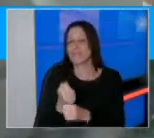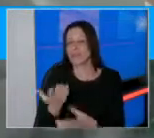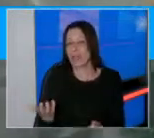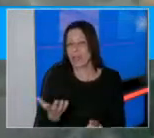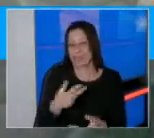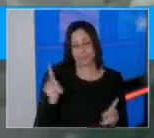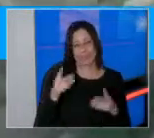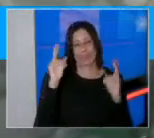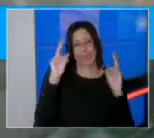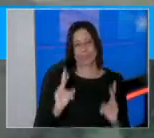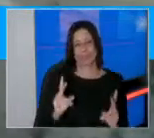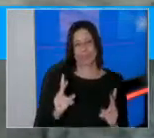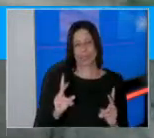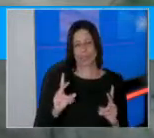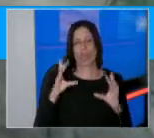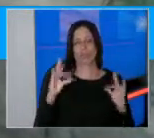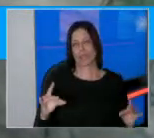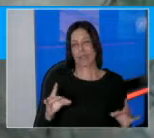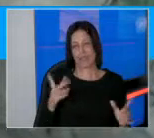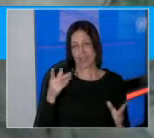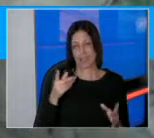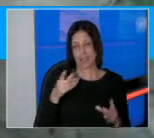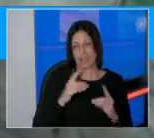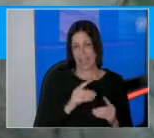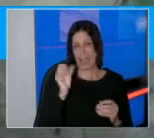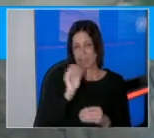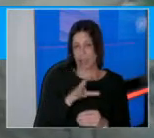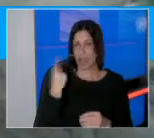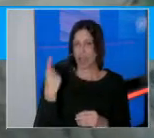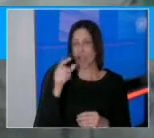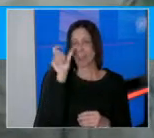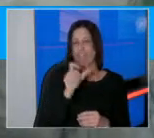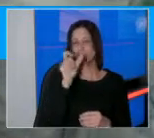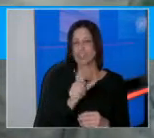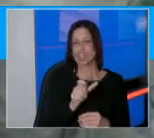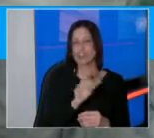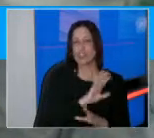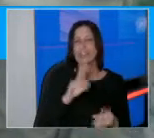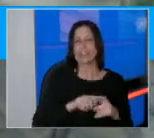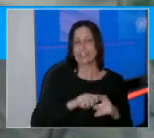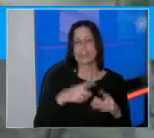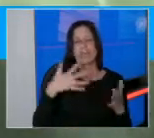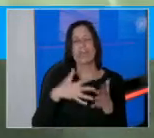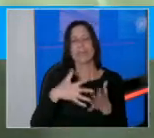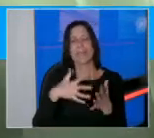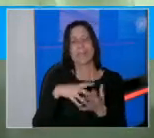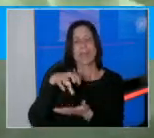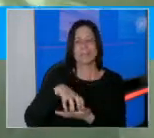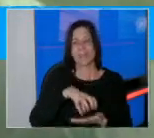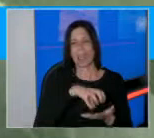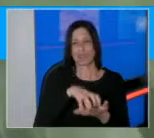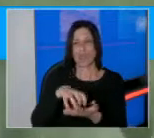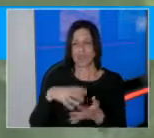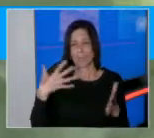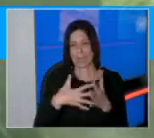את שרשרות ההדבקה? האם הדרך היא לשלוח רק את כל האנשים האסימפטומטיים להיבדק